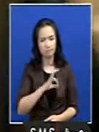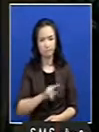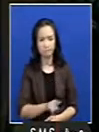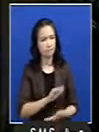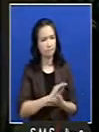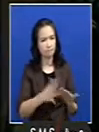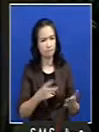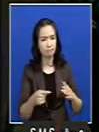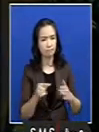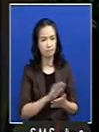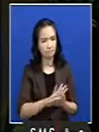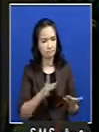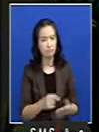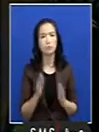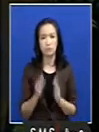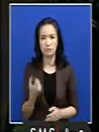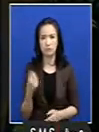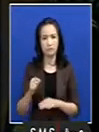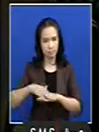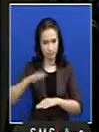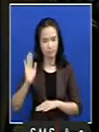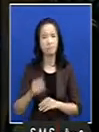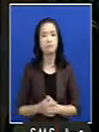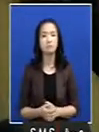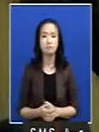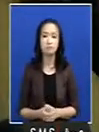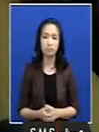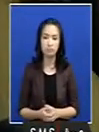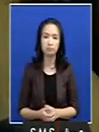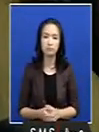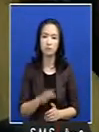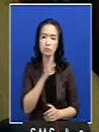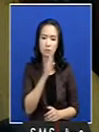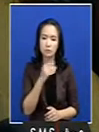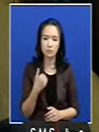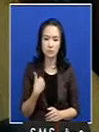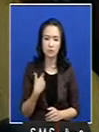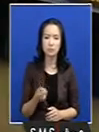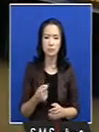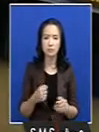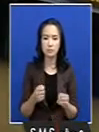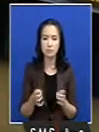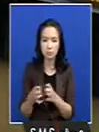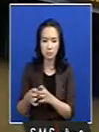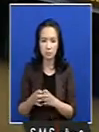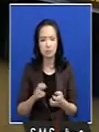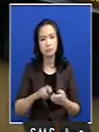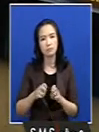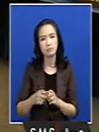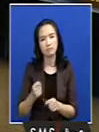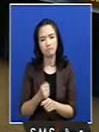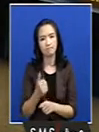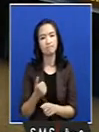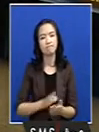ไปอย่างสุจริตแต่สมาชิกกังวลว่าถ้ามีเพียงแค่10คนอาจจะมีการรวมตัวก่อกวนคัดค้านได้ทำให้ไม่สามารถประกาศผ